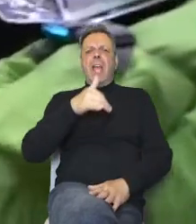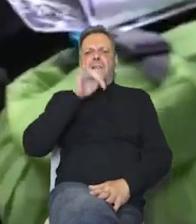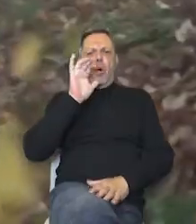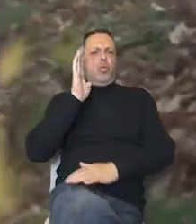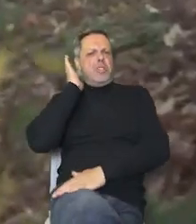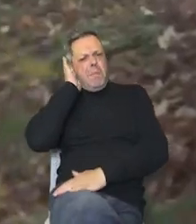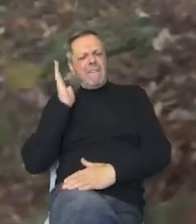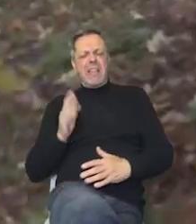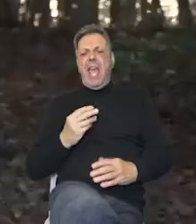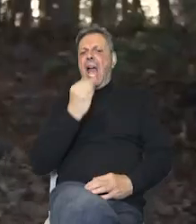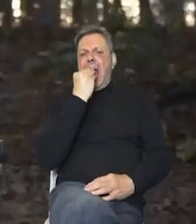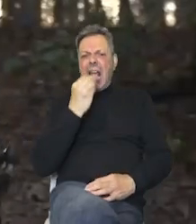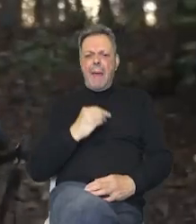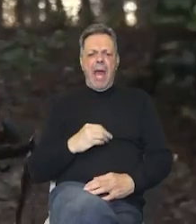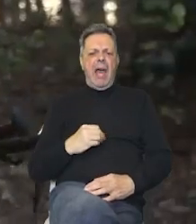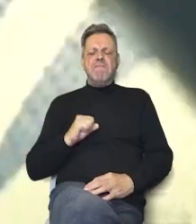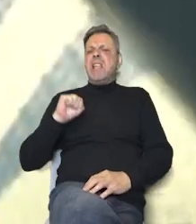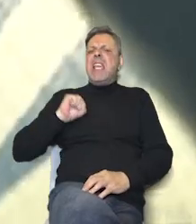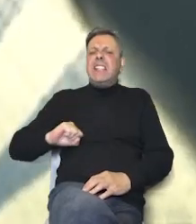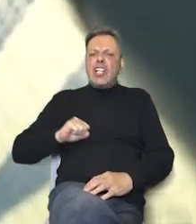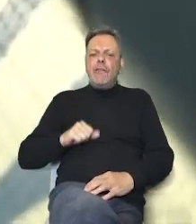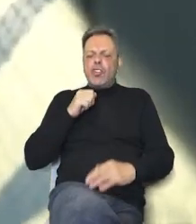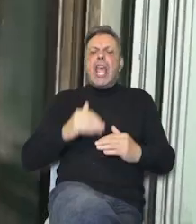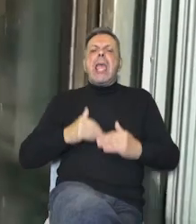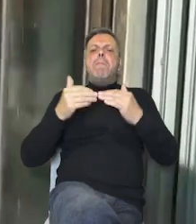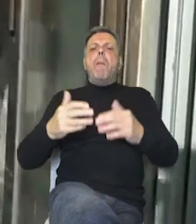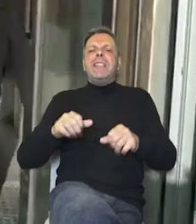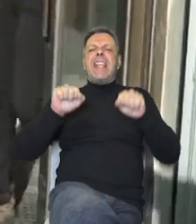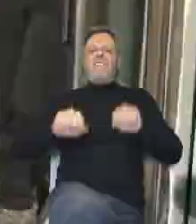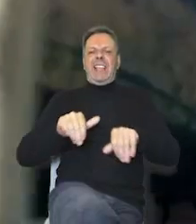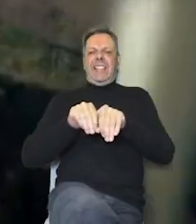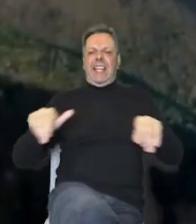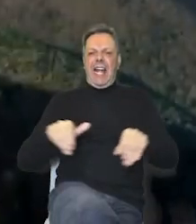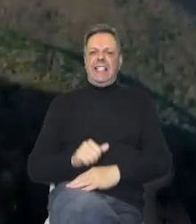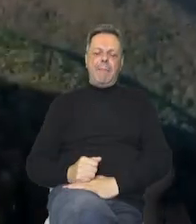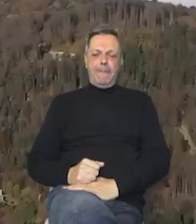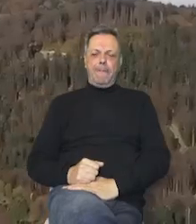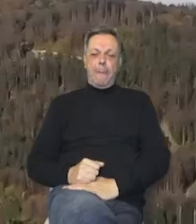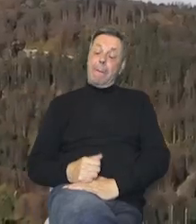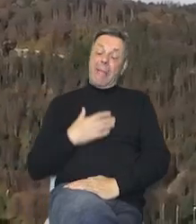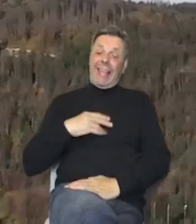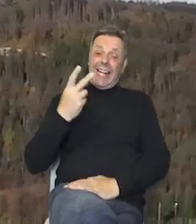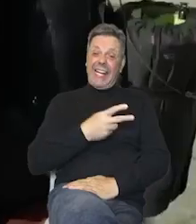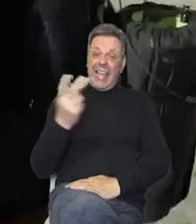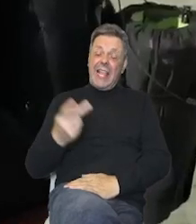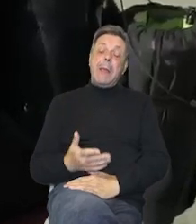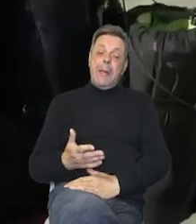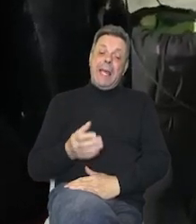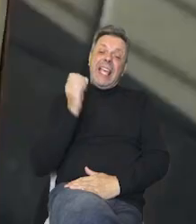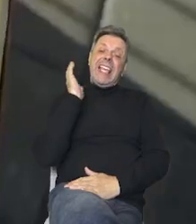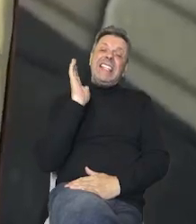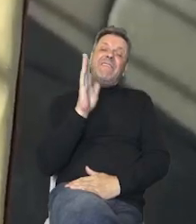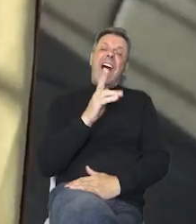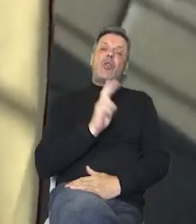spavanje, hrana, izdržljivost, pomicanje vlastitih granica. Jel? Znači, drage gledateljice i gledatelji, svatko